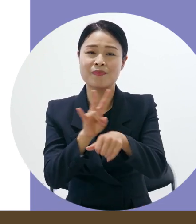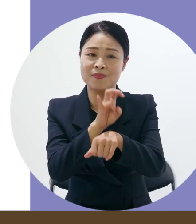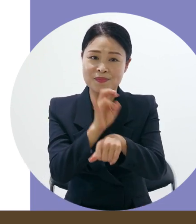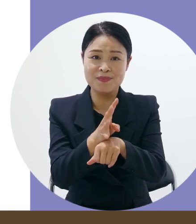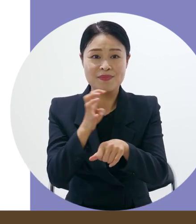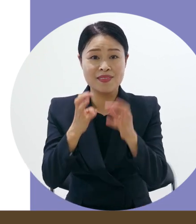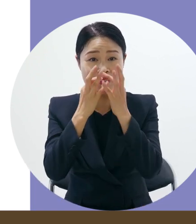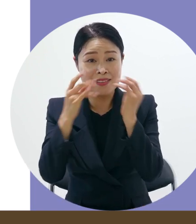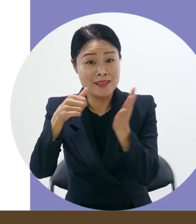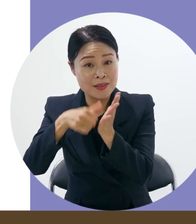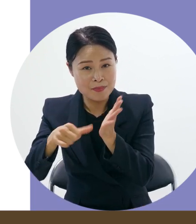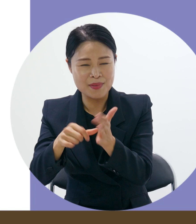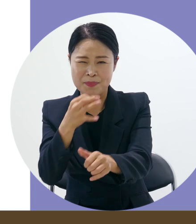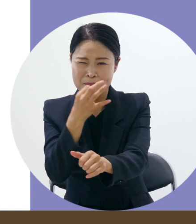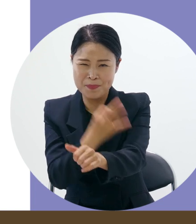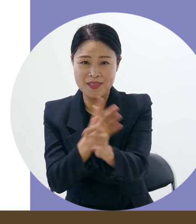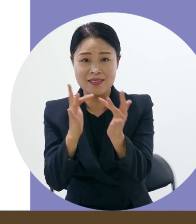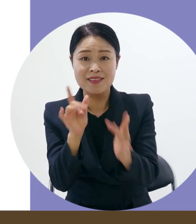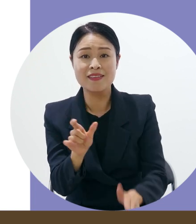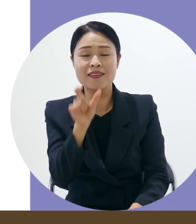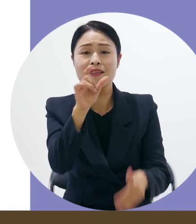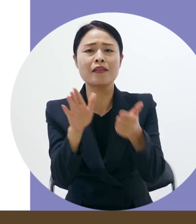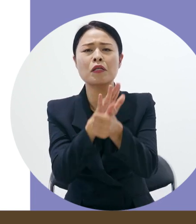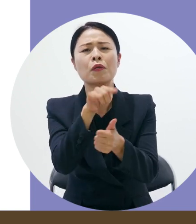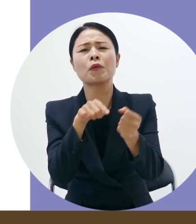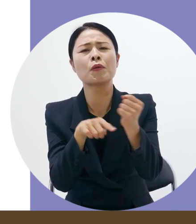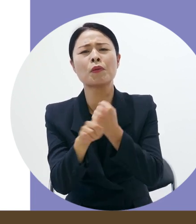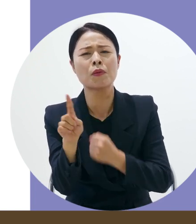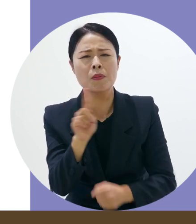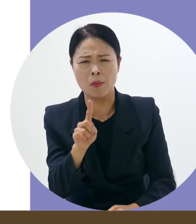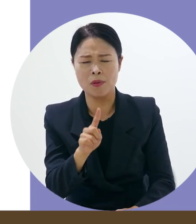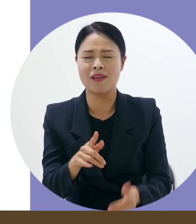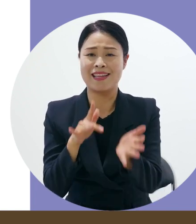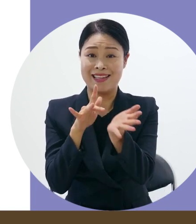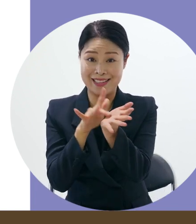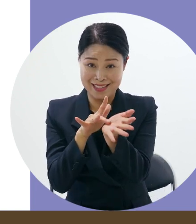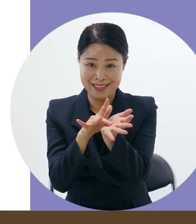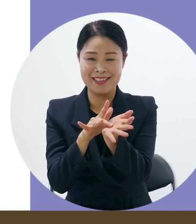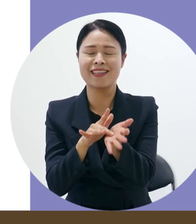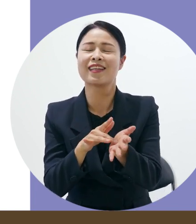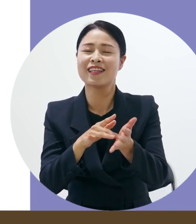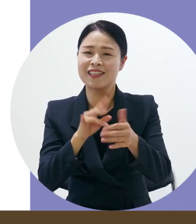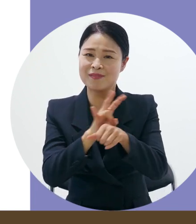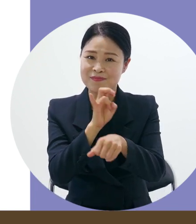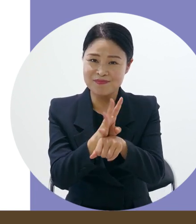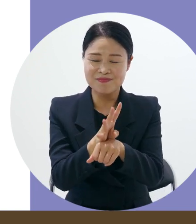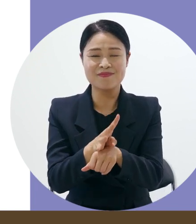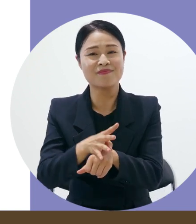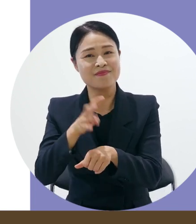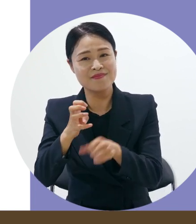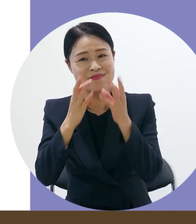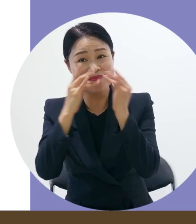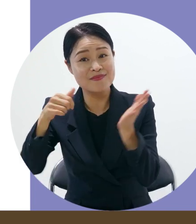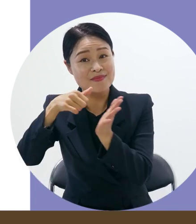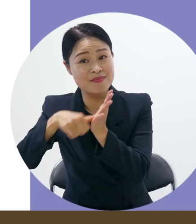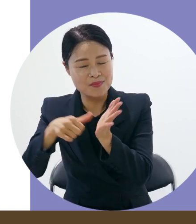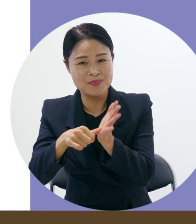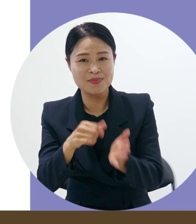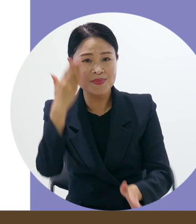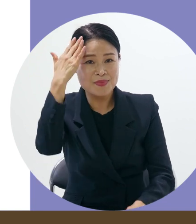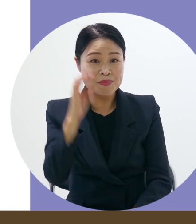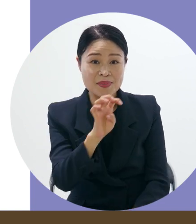의약외품 간편 검색 서비스란 의약외품의 바코드를 스캔하여 용법, 용량, 효능,